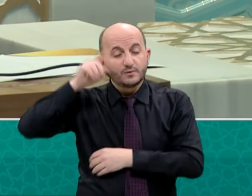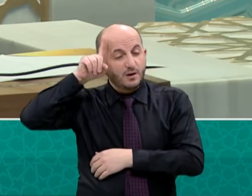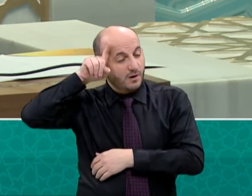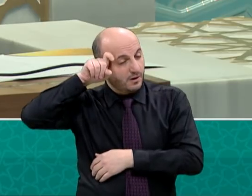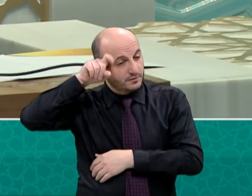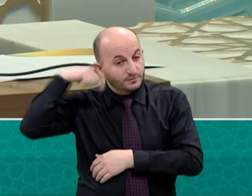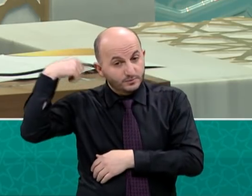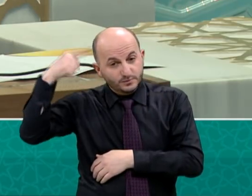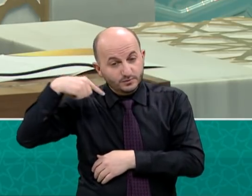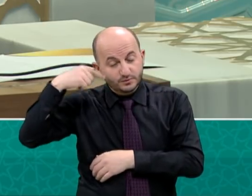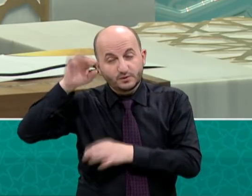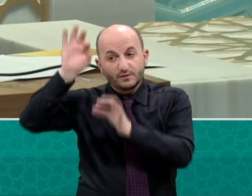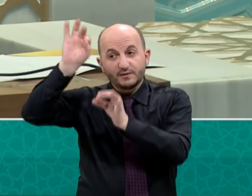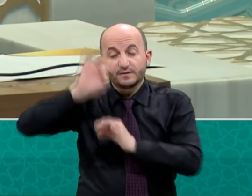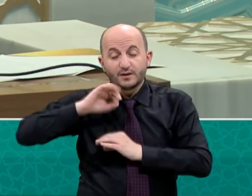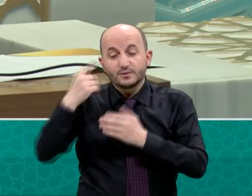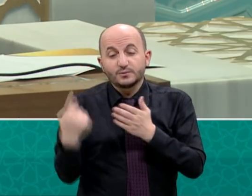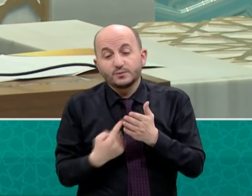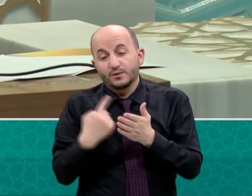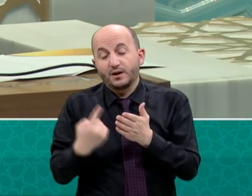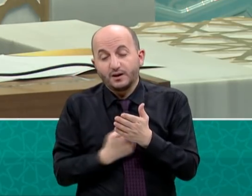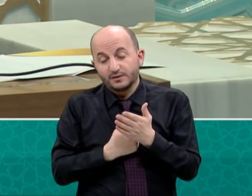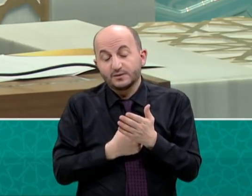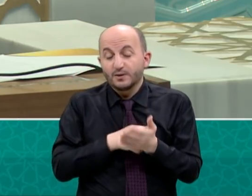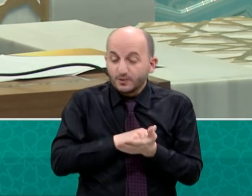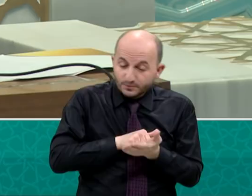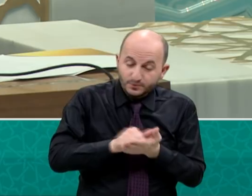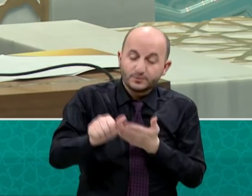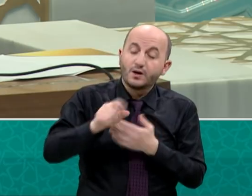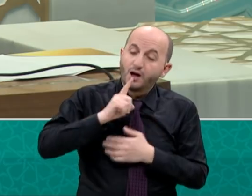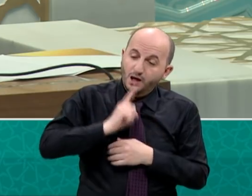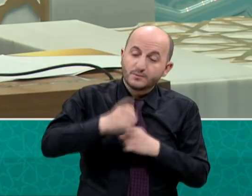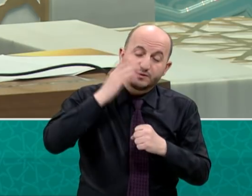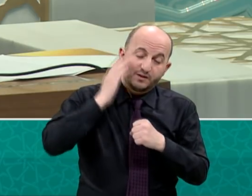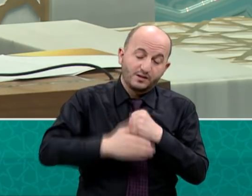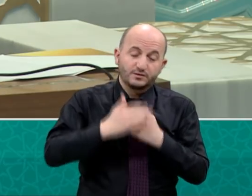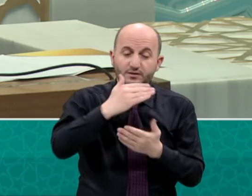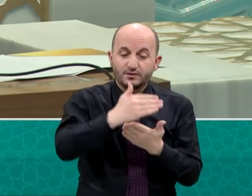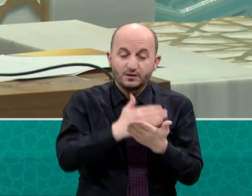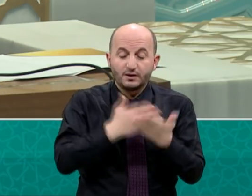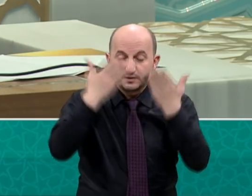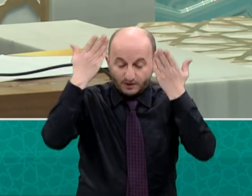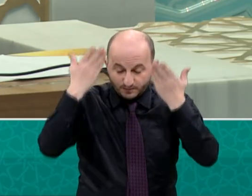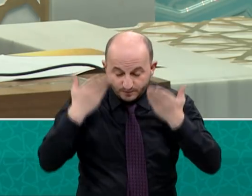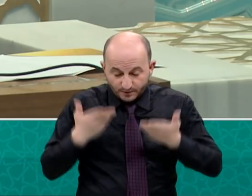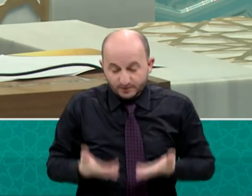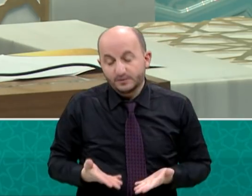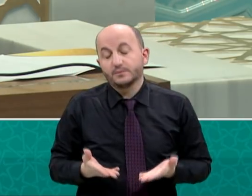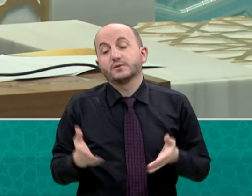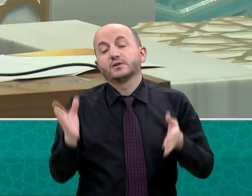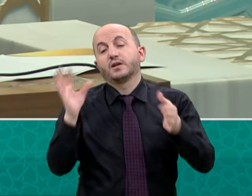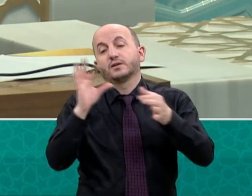ile bu vahyi ve vahyin getirdiği bütün emir ve nehileri kabul ettiğimize